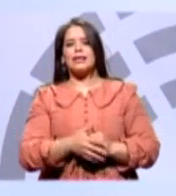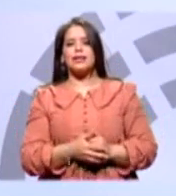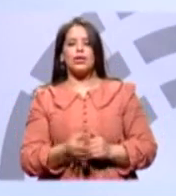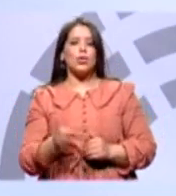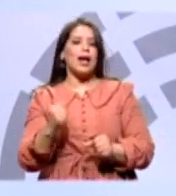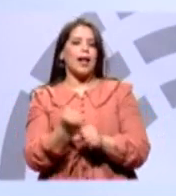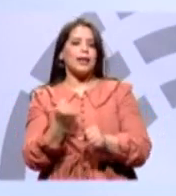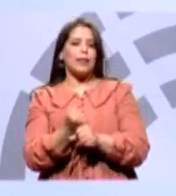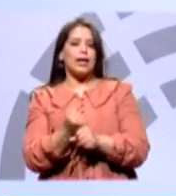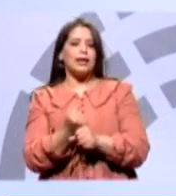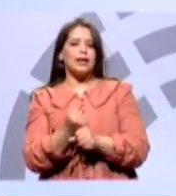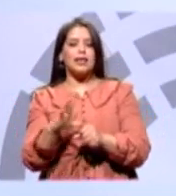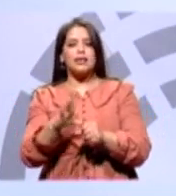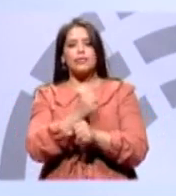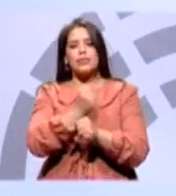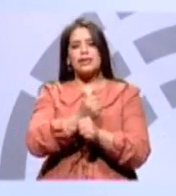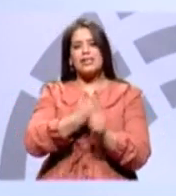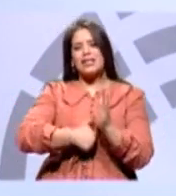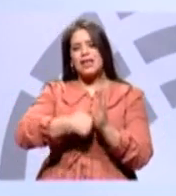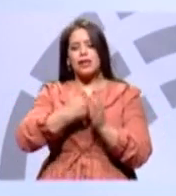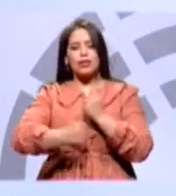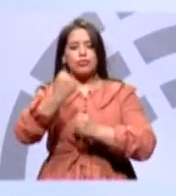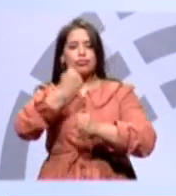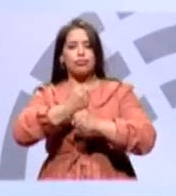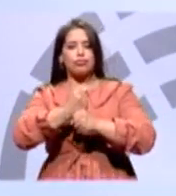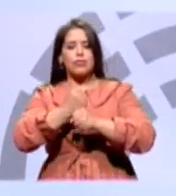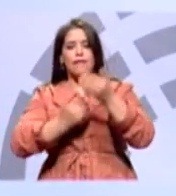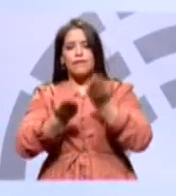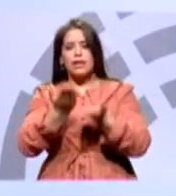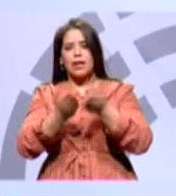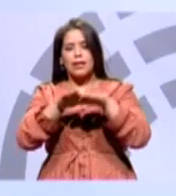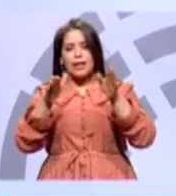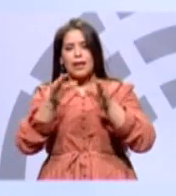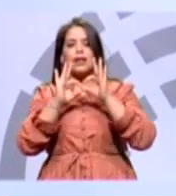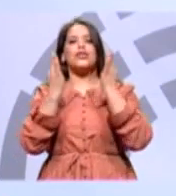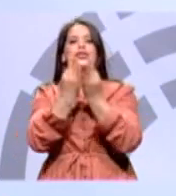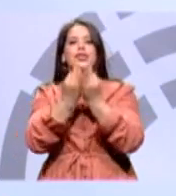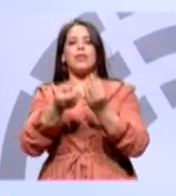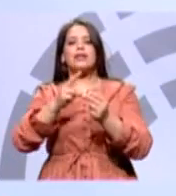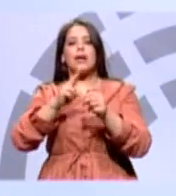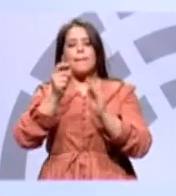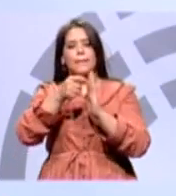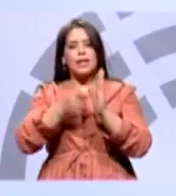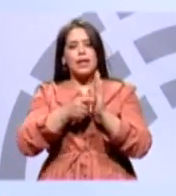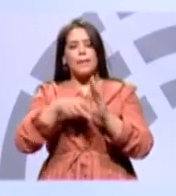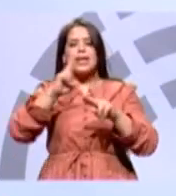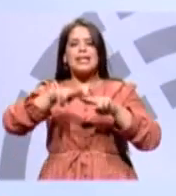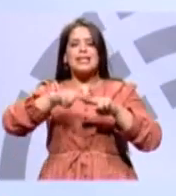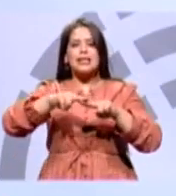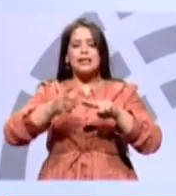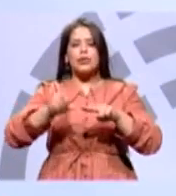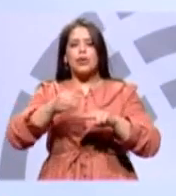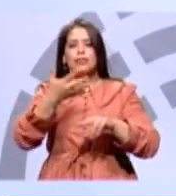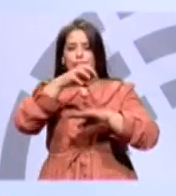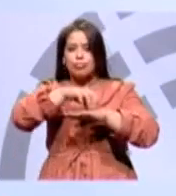والعمل على تحقيق التنميه الشامله للجهه في اطار العداله الاجتماعيه باعتماد نظام اقتصادي محلي وجهه